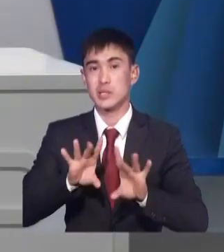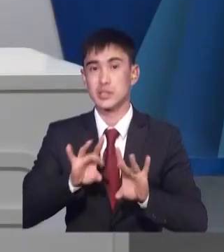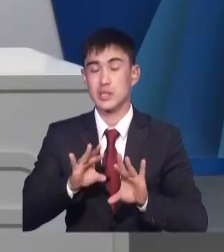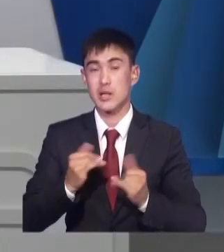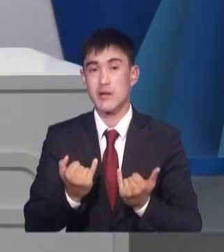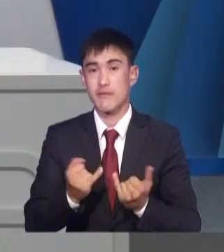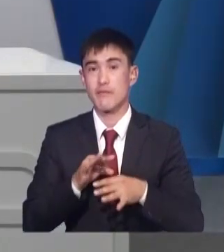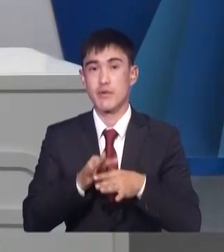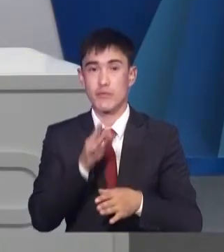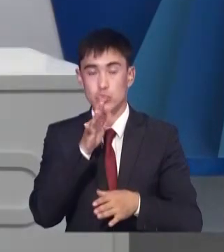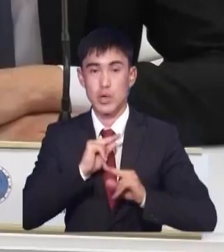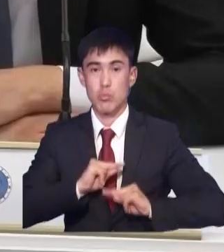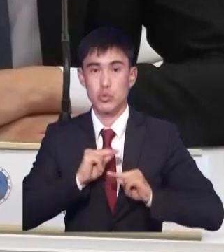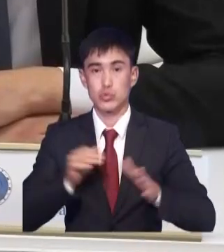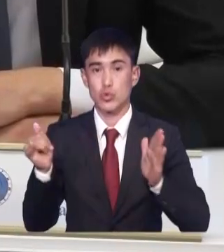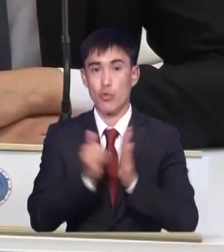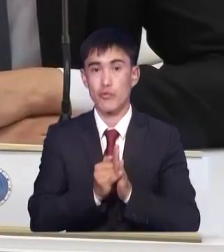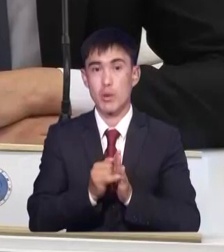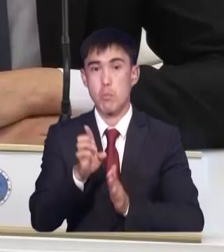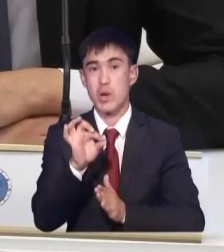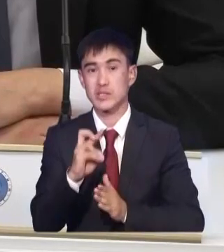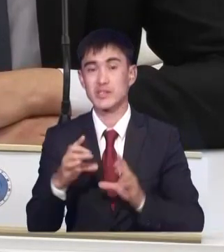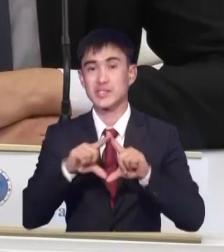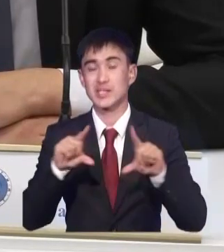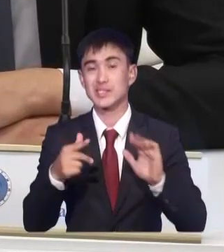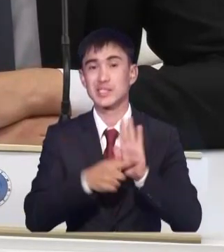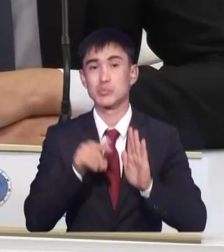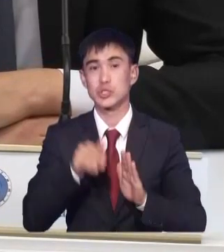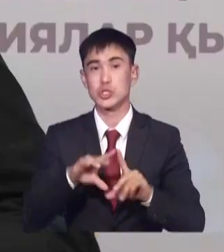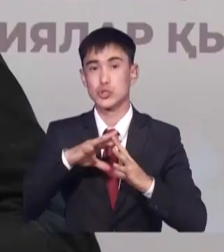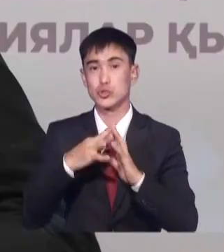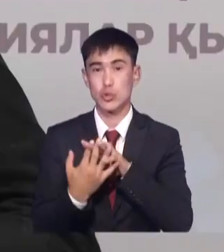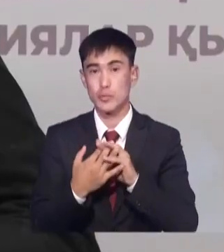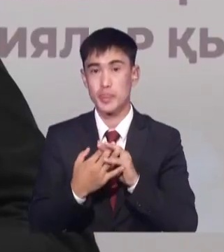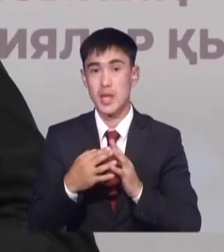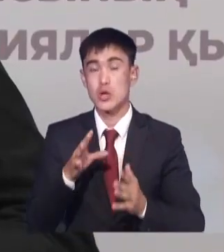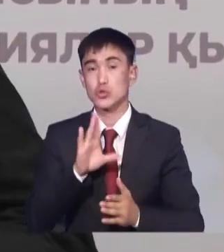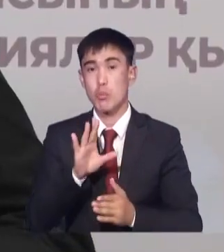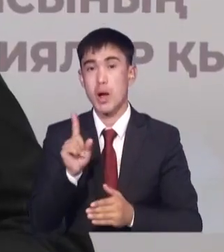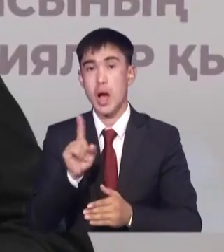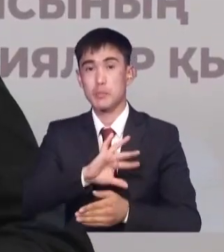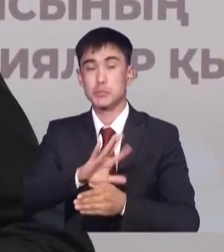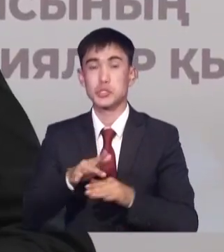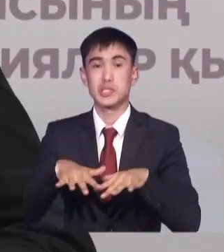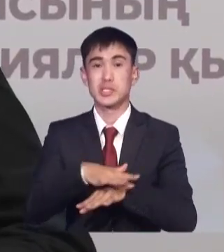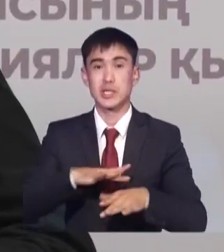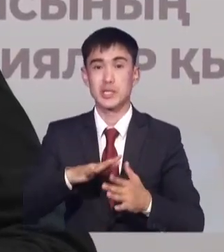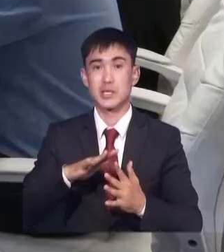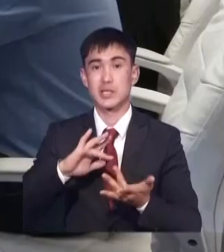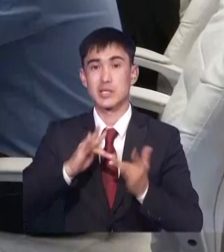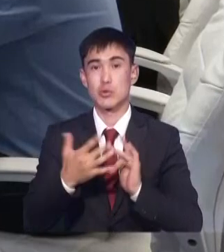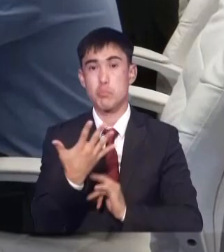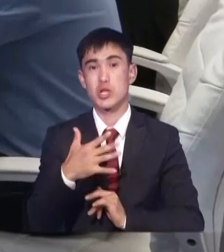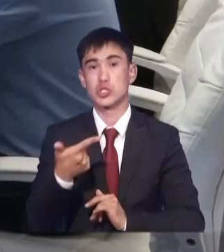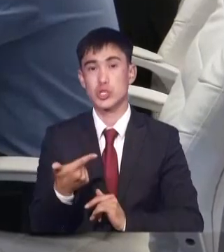В настоящее время ведутся работы по установке базовых станций в 7000 сел. Кроме того, чтобы обеспечить население